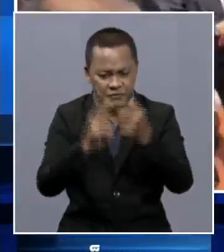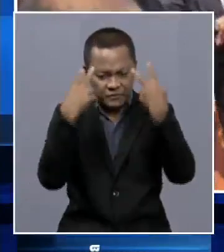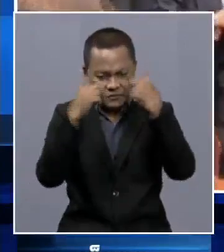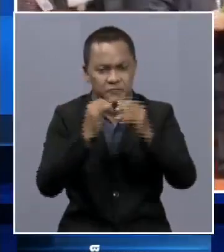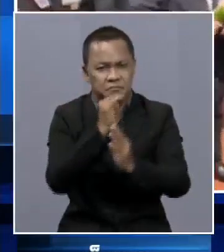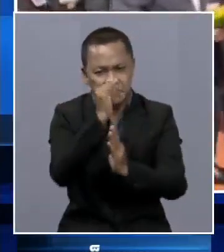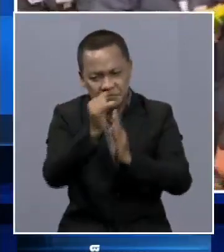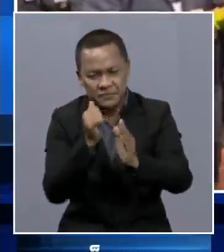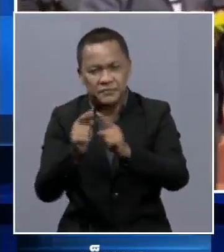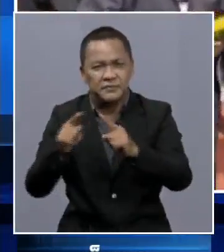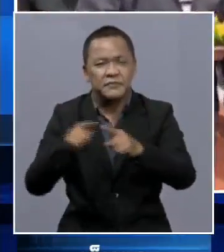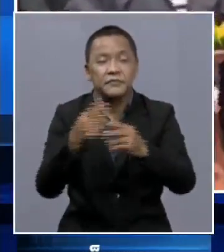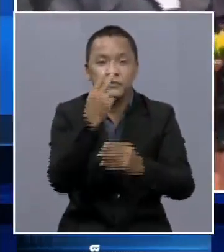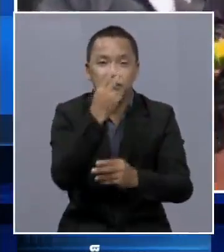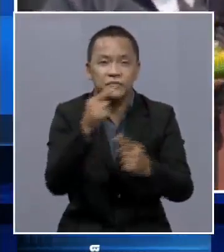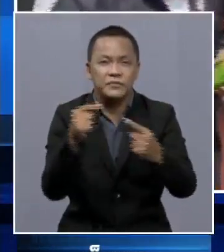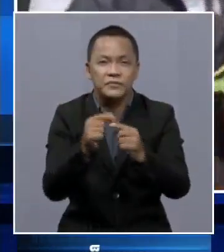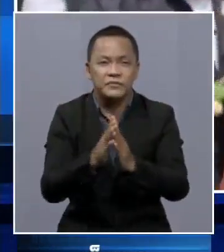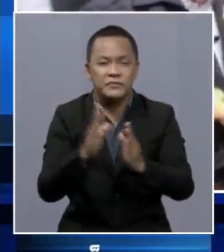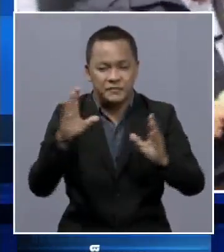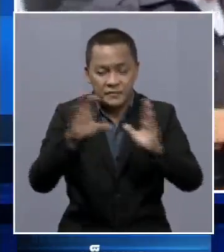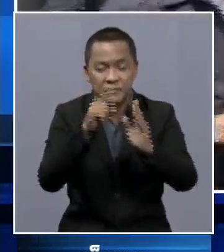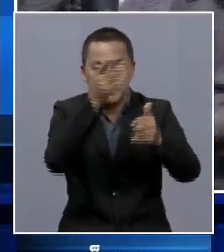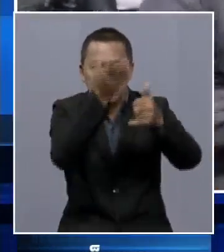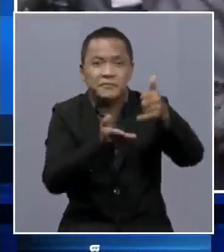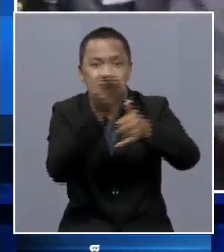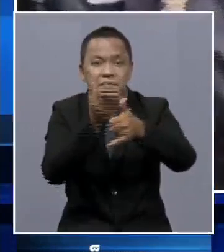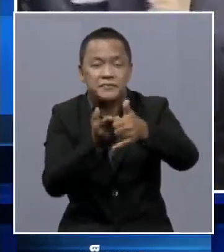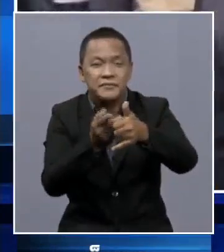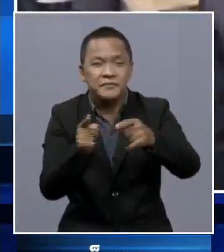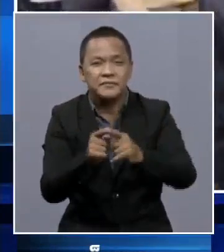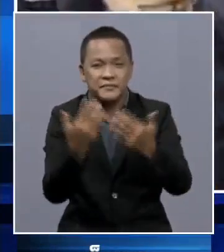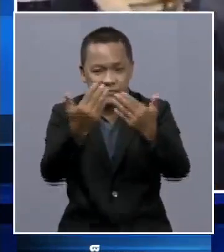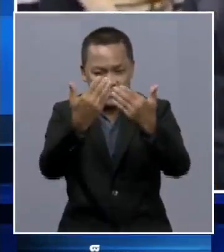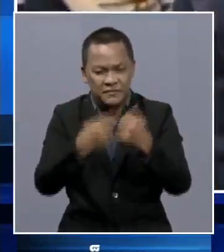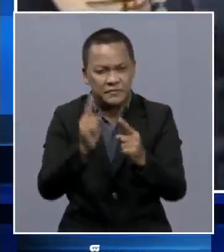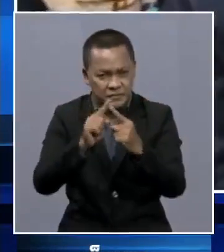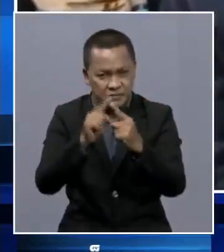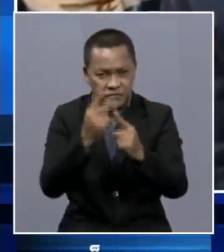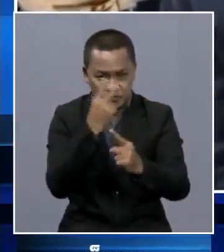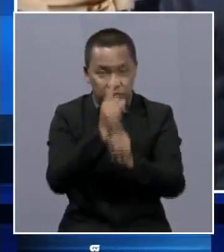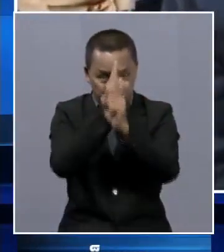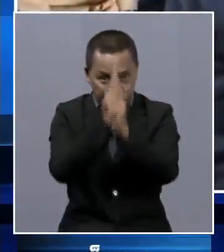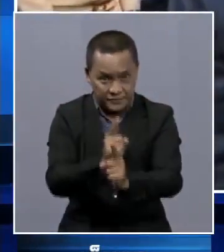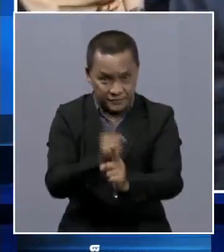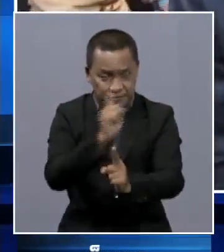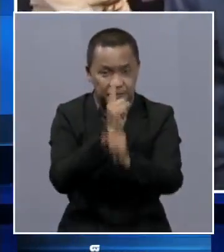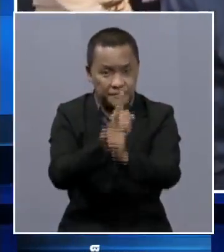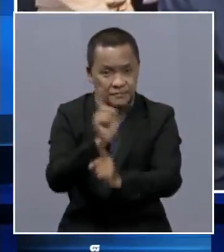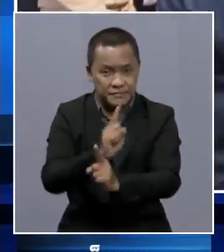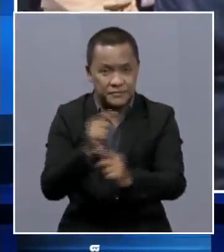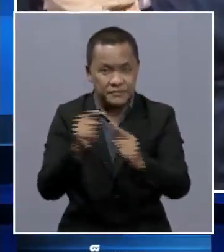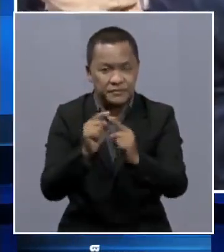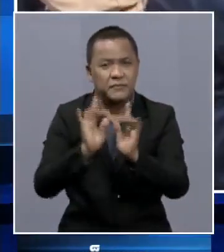ก็สร้างสีสันและทำใหเราเห็นอีกภาพลักษ์หนึขผเประวิทยเหมอนกันแต่อีหน่อย่ที่เราต้องติดตามกนก็คือ